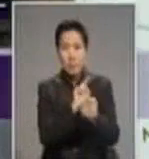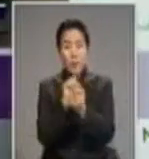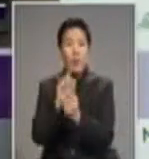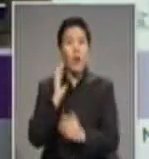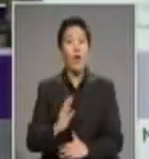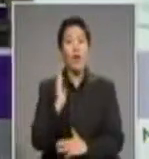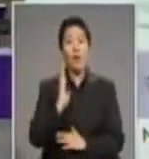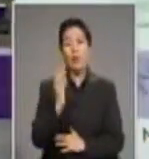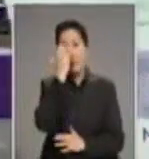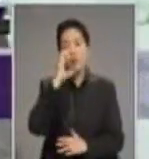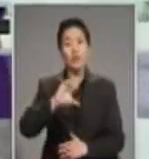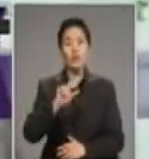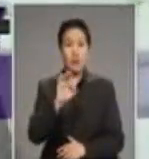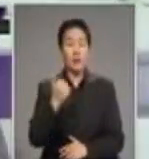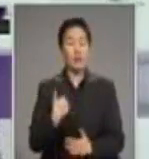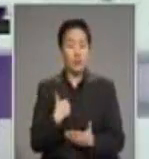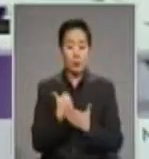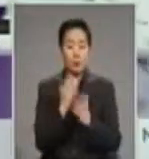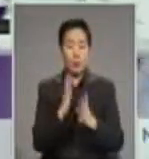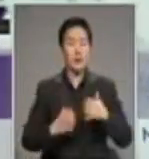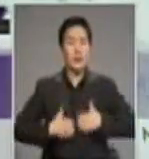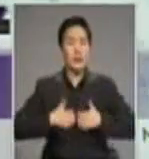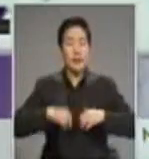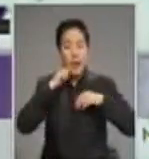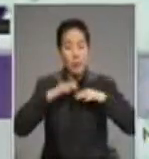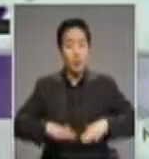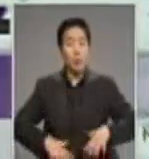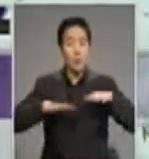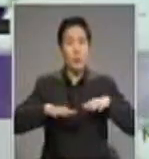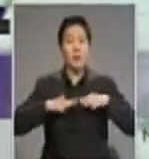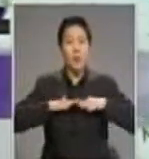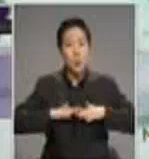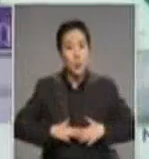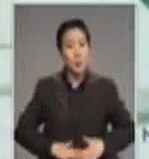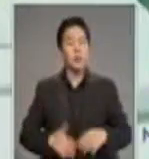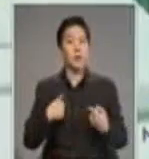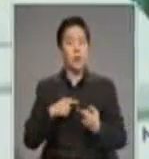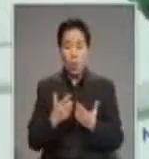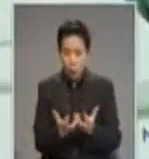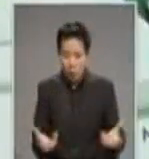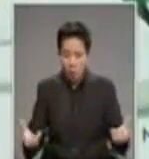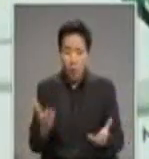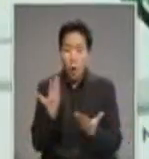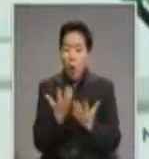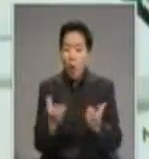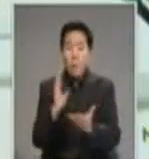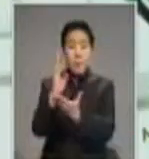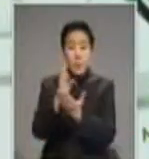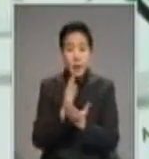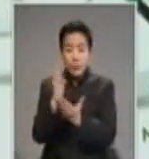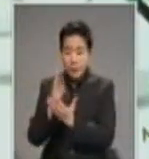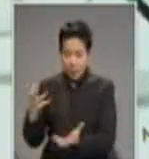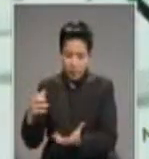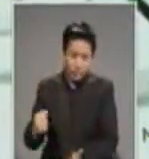อสมทโดยโครงการอสมทช่วยผู้ประสบภัยศาลใจประชารัฐนะครับได้นำสิ่งของถุงยังชีพและของบริจาคที่ได้รับจากน้ำใจของ